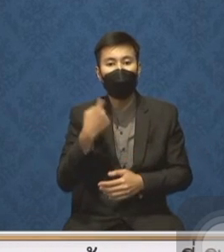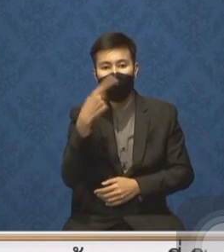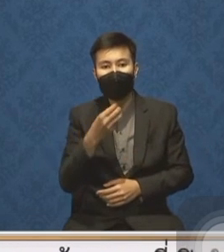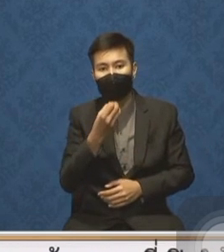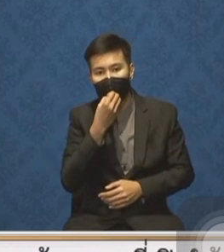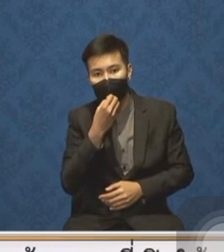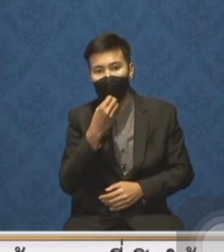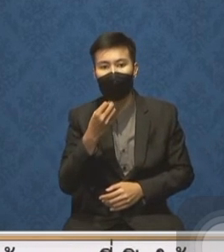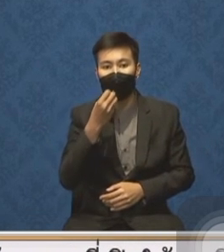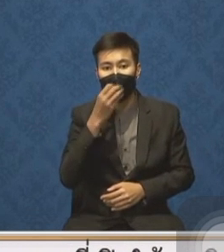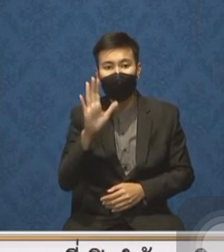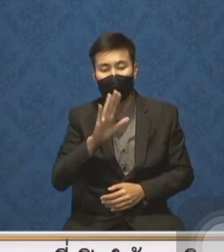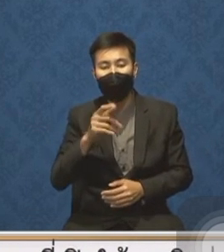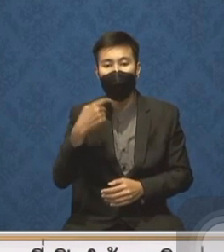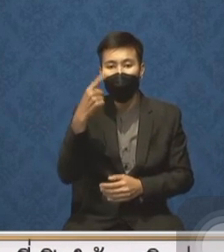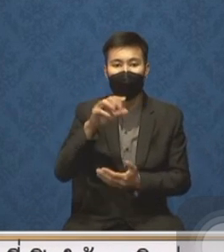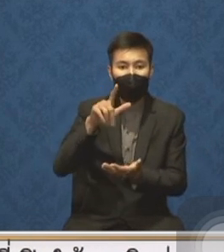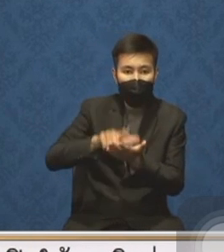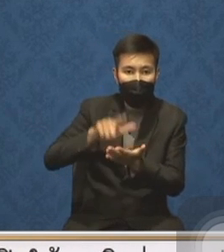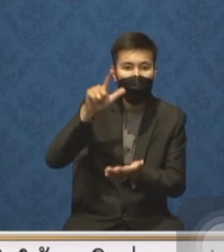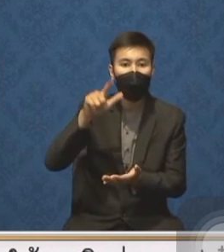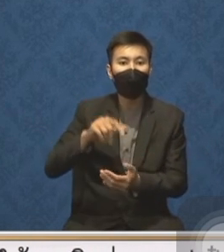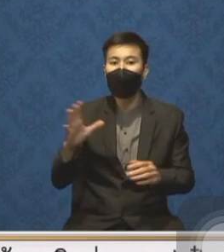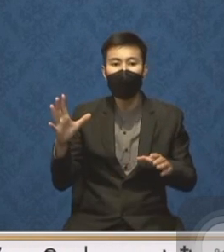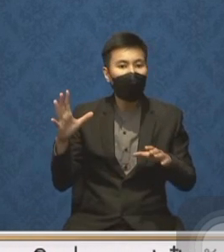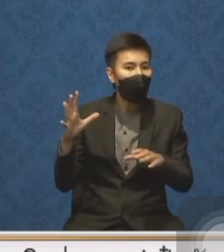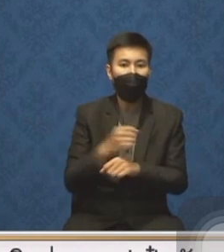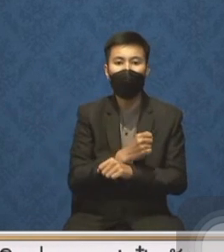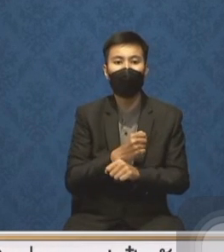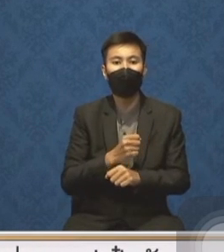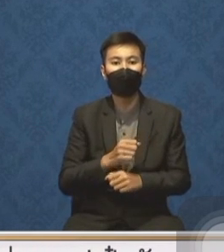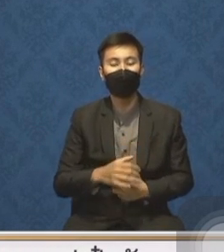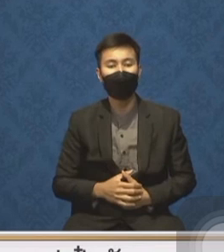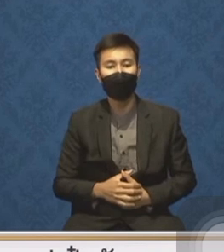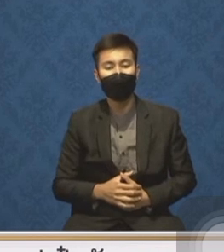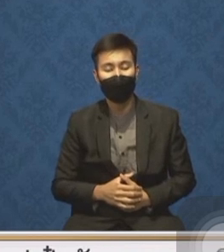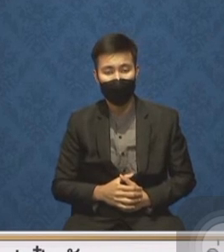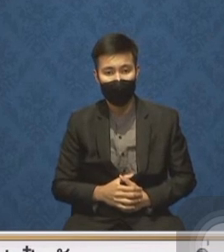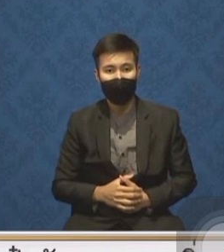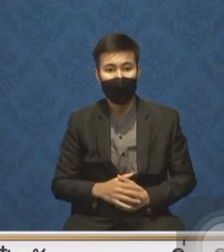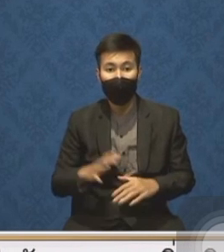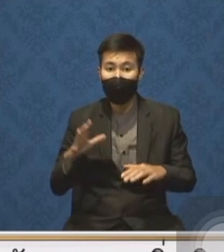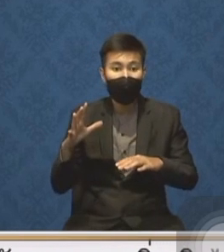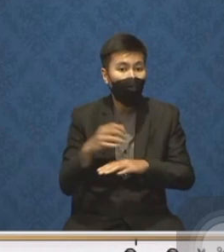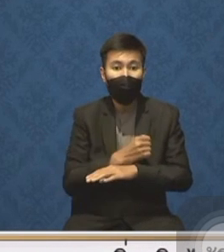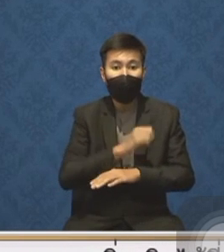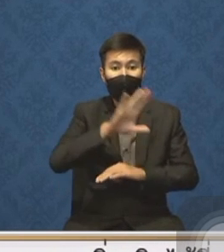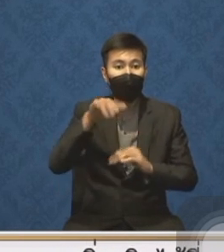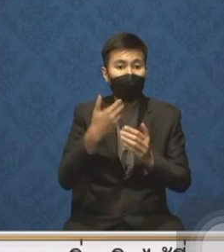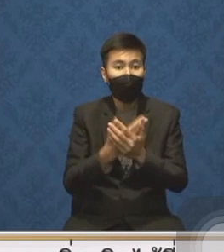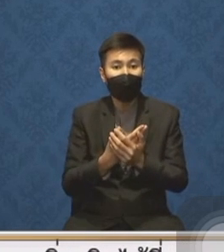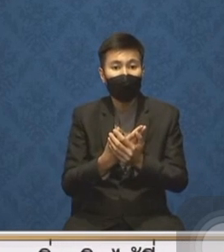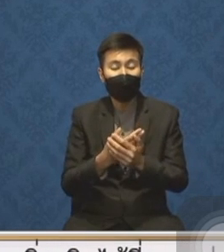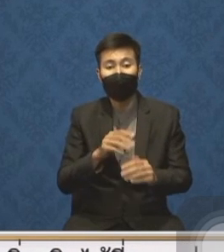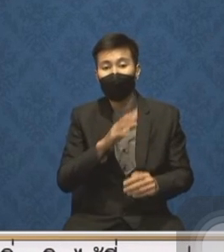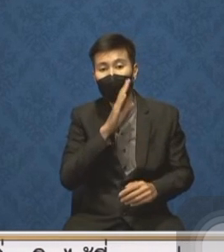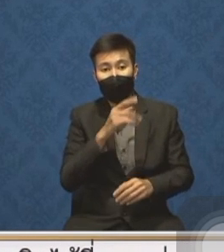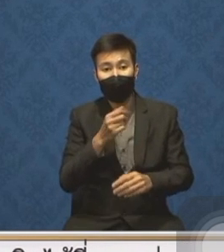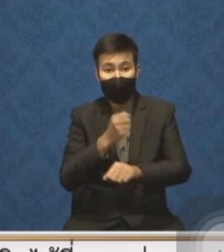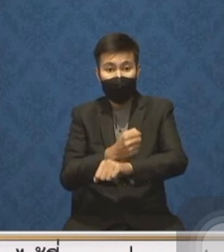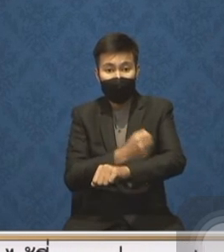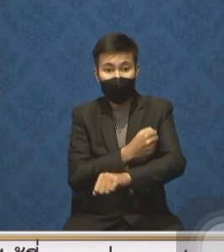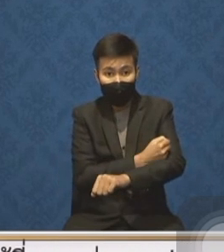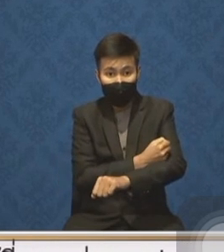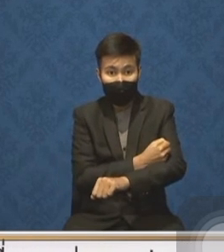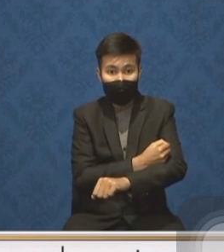ะไม่กินใครจะลาประชุมไม่ลาเหมาหมดครับถ้าไปเทียบกันนะครับกับค่าแรงขั้นต่ำของพี่น้องประชาชนผู้ใช้แรงง